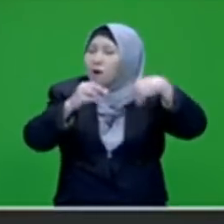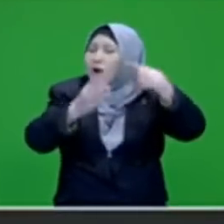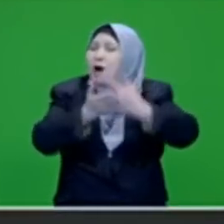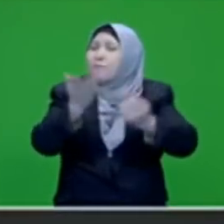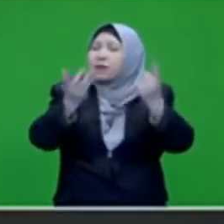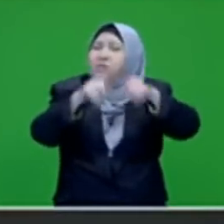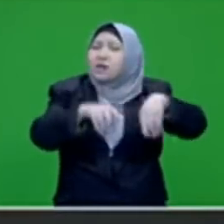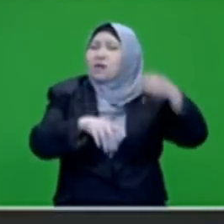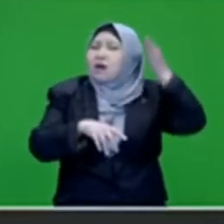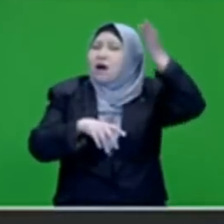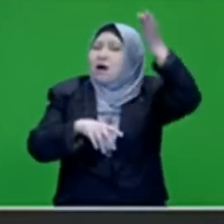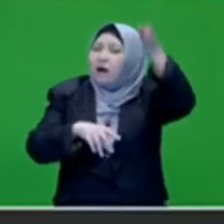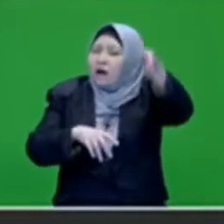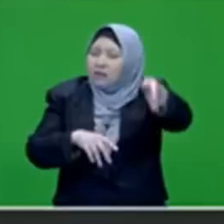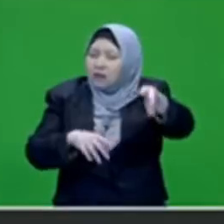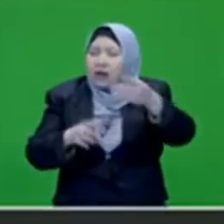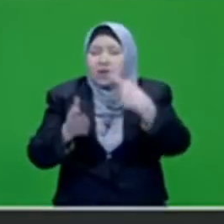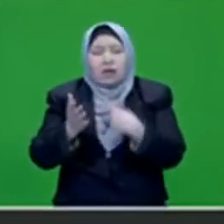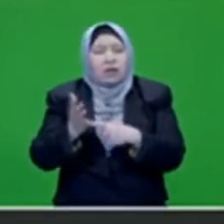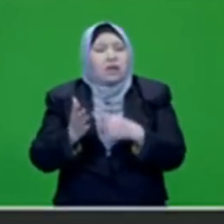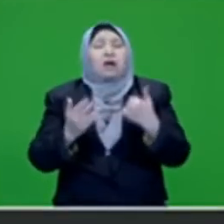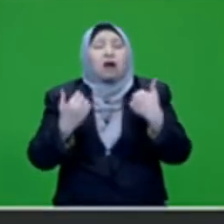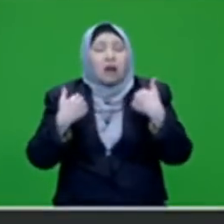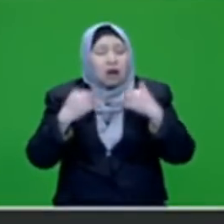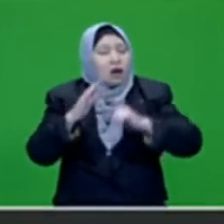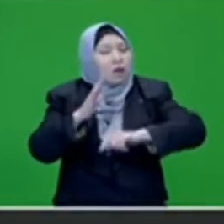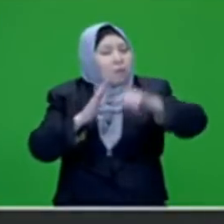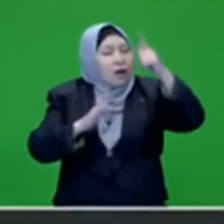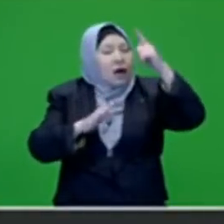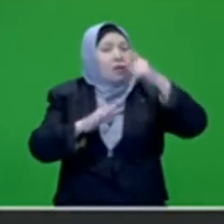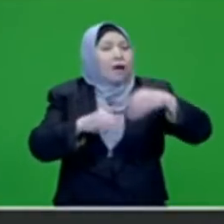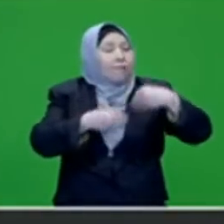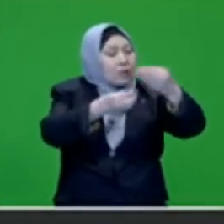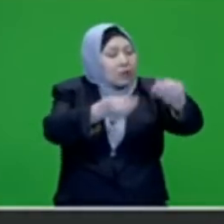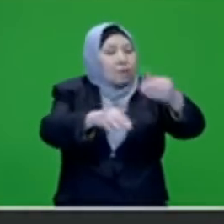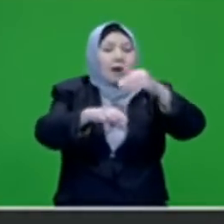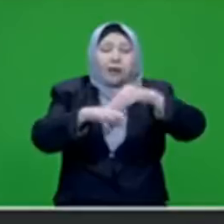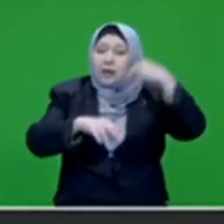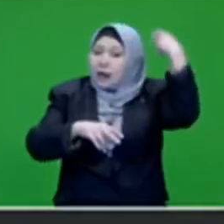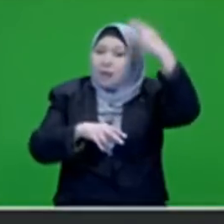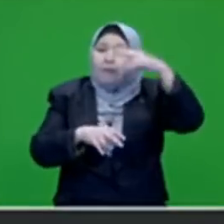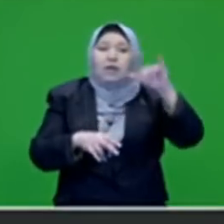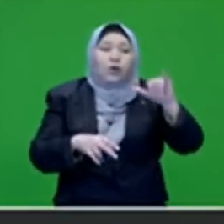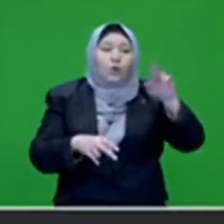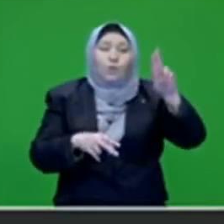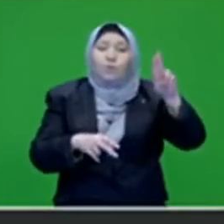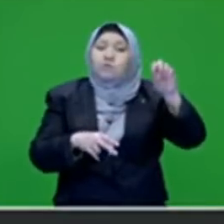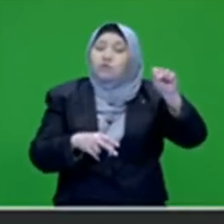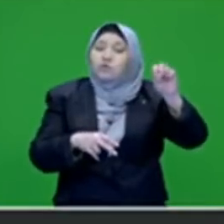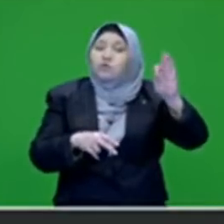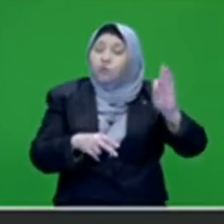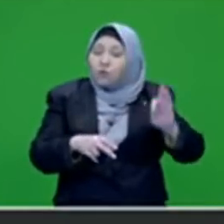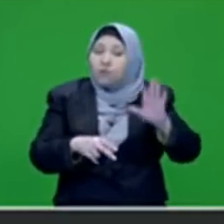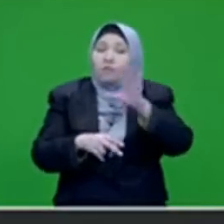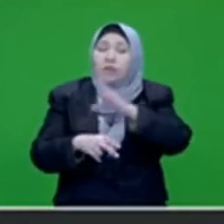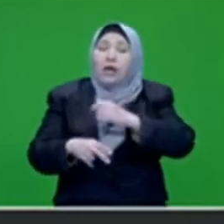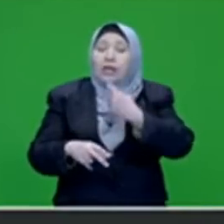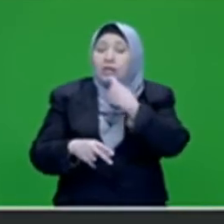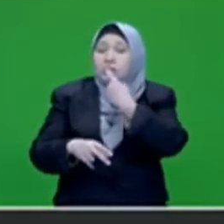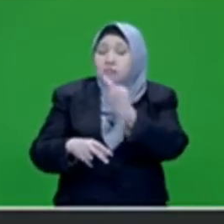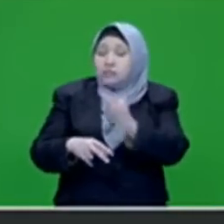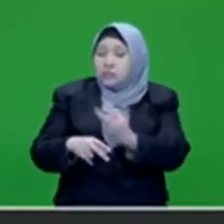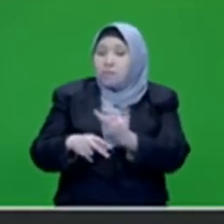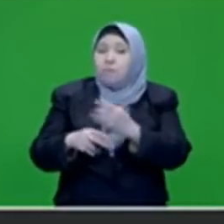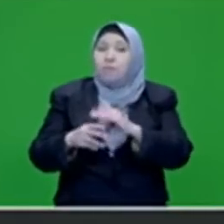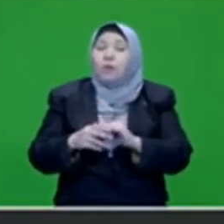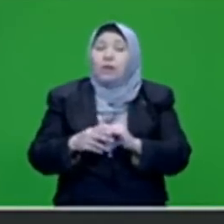Jadi ini di antara kelebihan yang Allah berikan kepada Nabi Allah Yusuf AS dan juga disebut wa yu'allimuka min